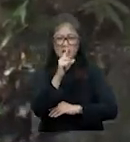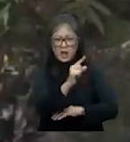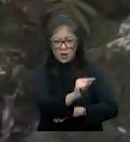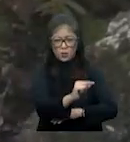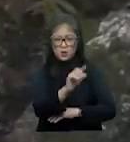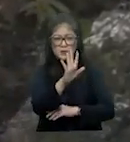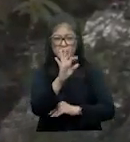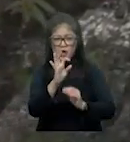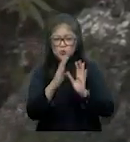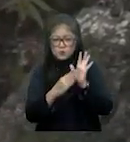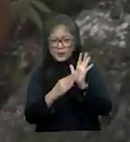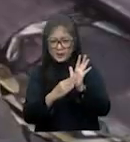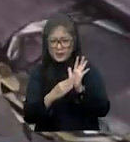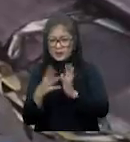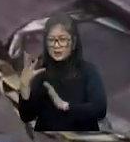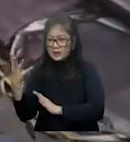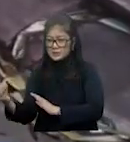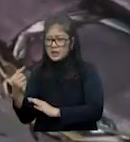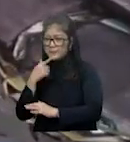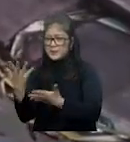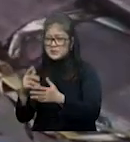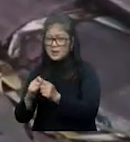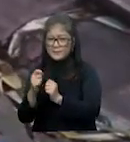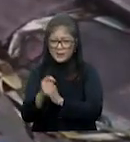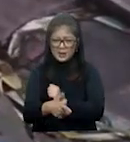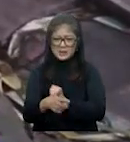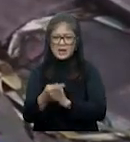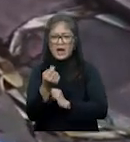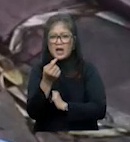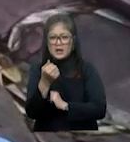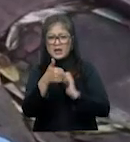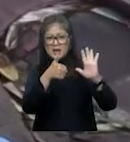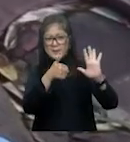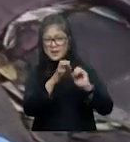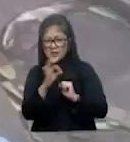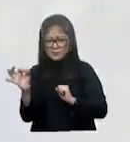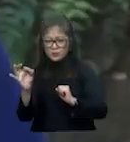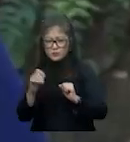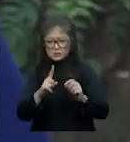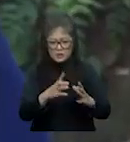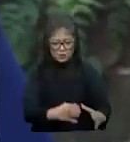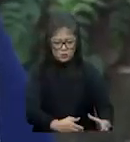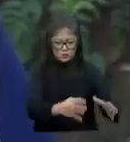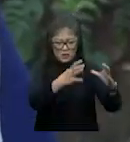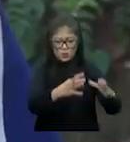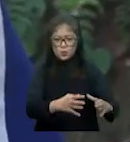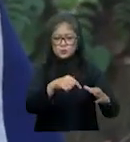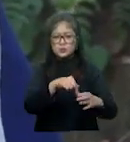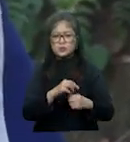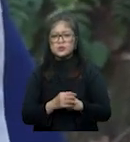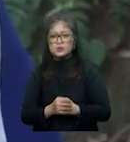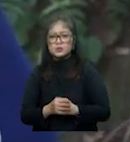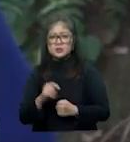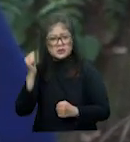resapan kering, biasanya warga akan membeli air bersih Rp6.000 per jerigen. Di tempat ibu, di rumah ibu itu nggak ada air sama